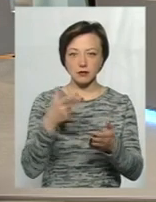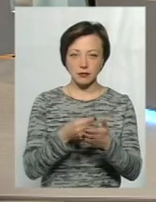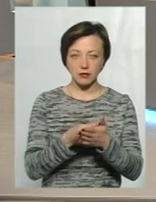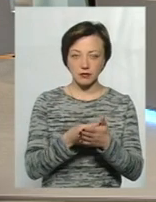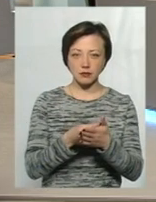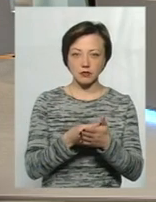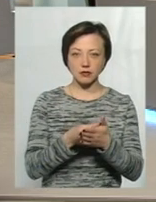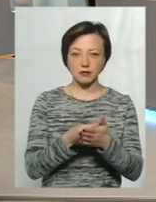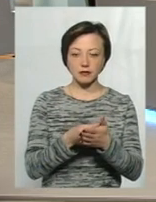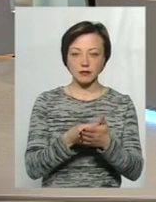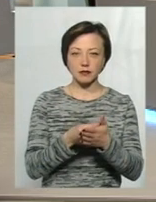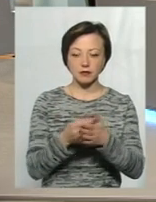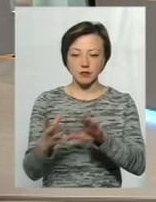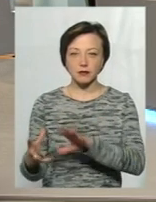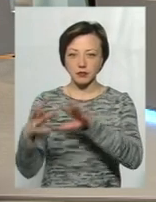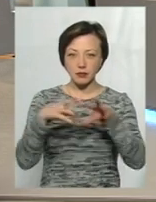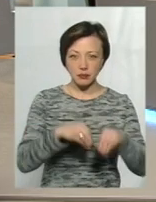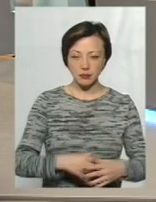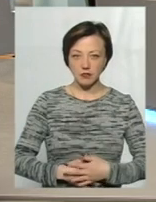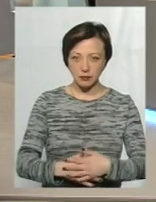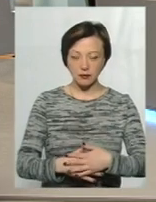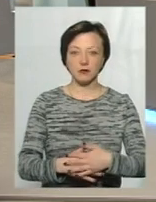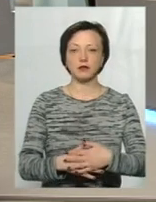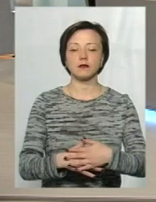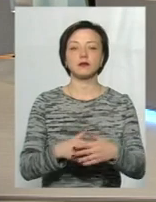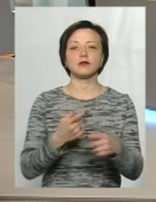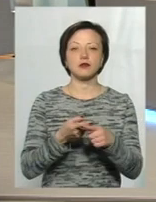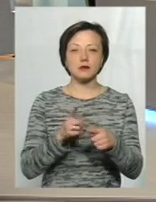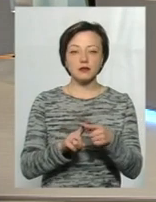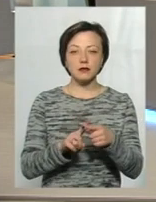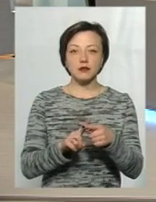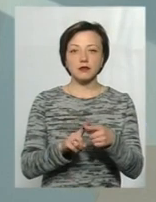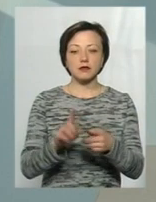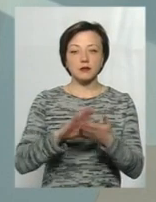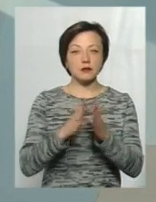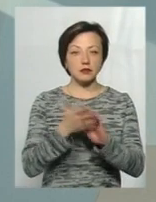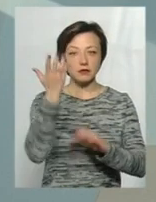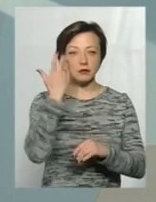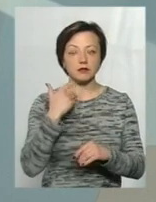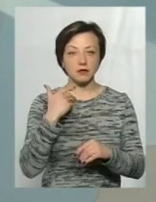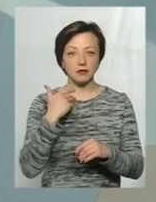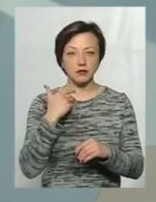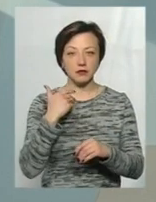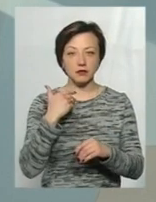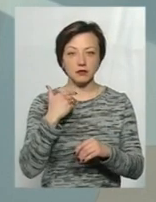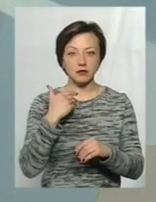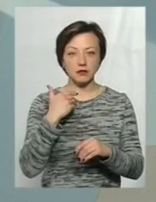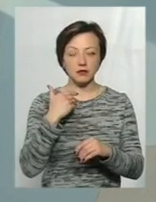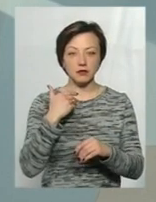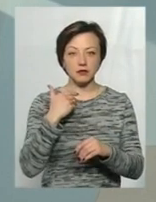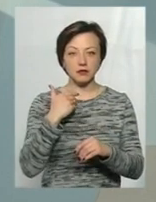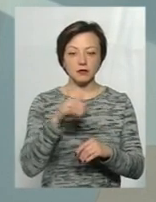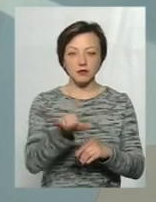вже перенести її в матку, цю запліднену яйцеклітину. Ситуації, коли, наприклад,